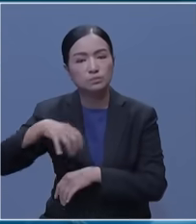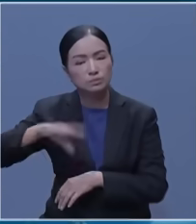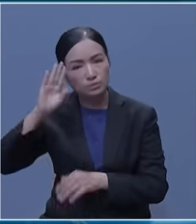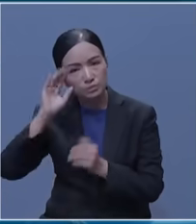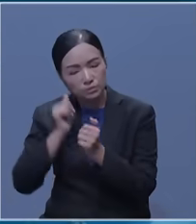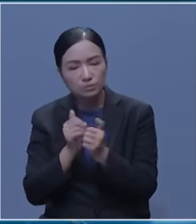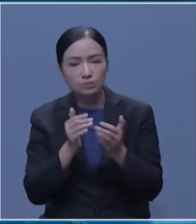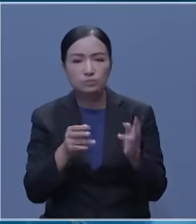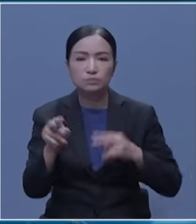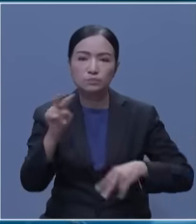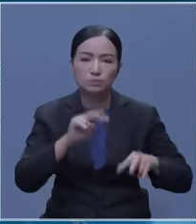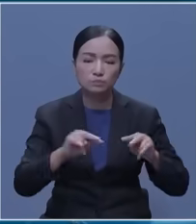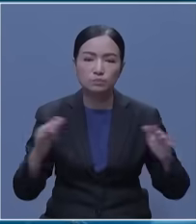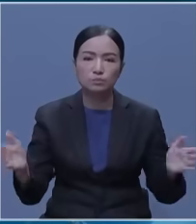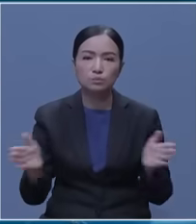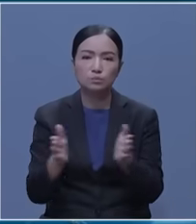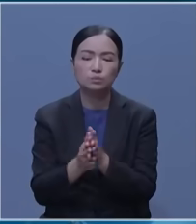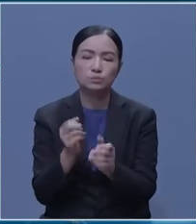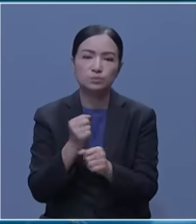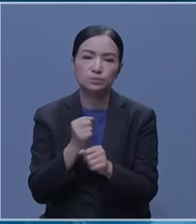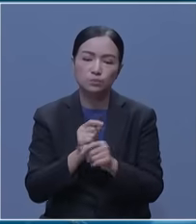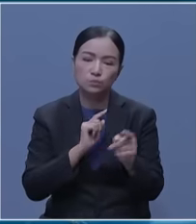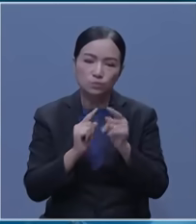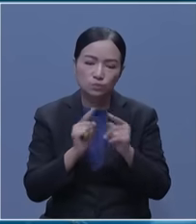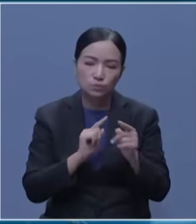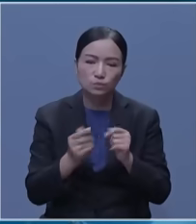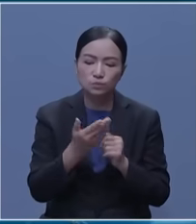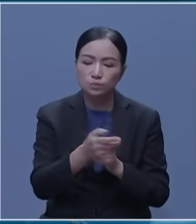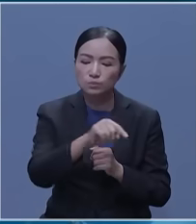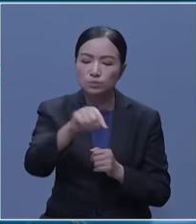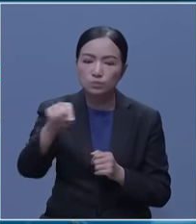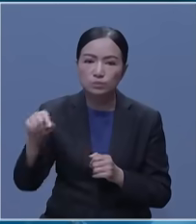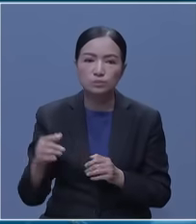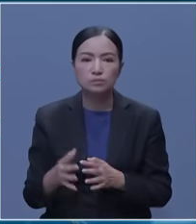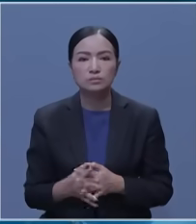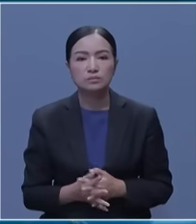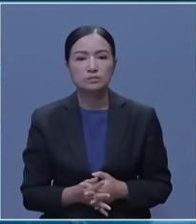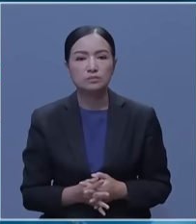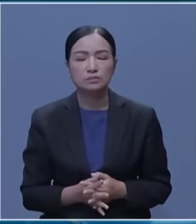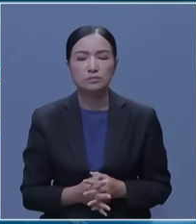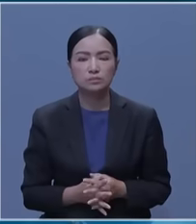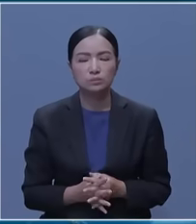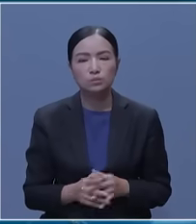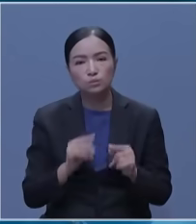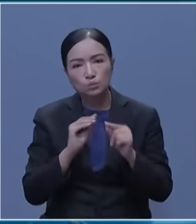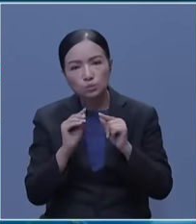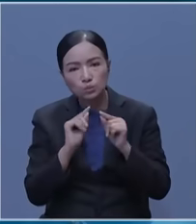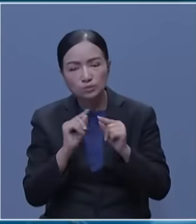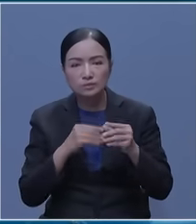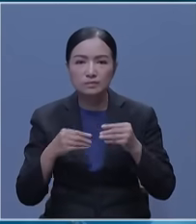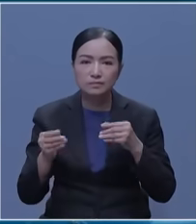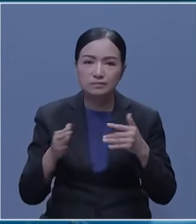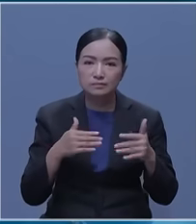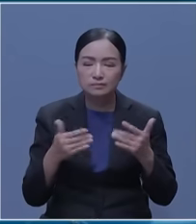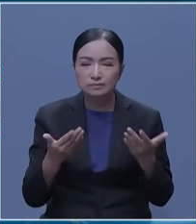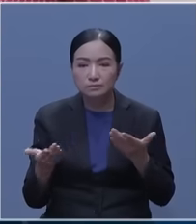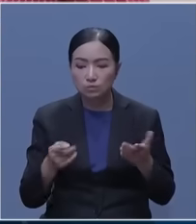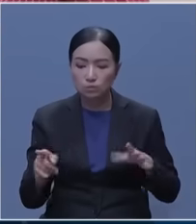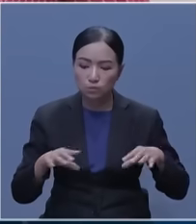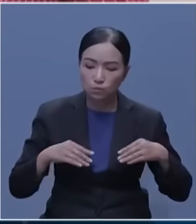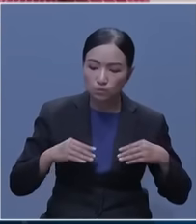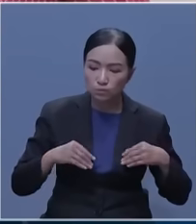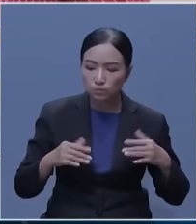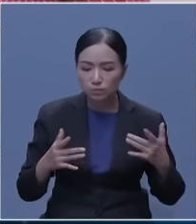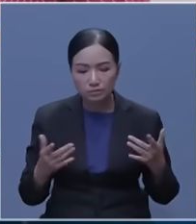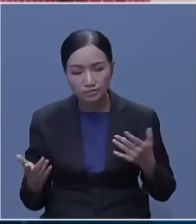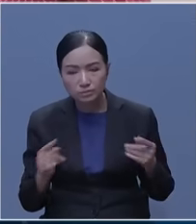ที่ต้องเหมือนประสานงานกันน่ะไปคุยกับลูกหนี้กับเจ้าหนี้คือมาไกล่เกลี่ยกันว่าจะยอมกันยัง